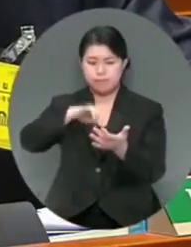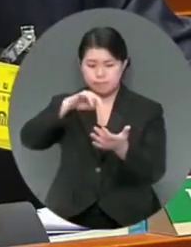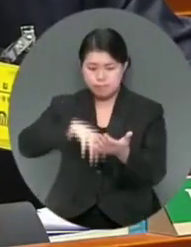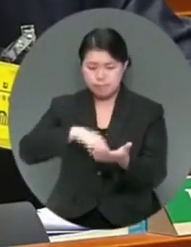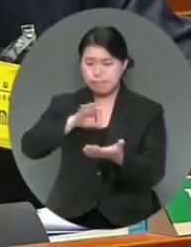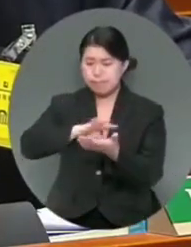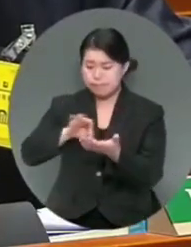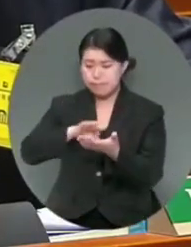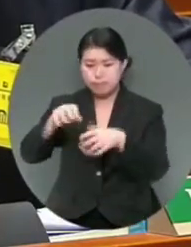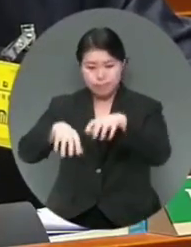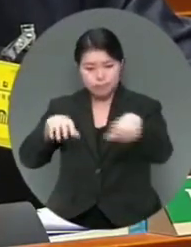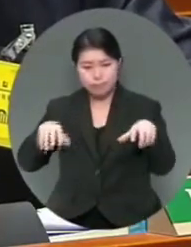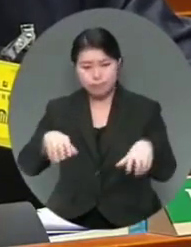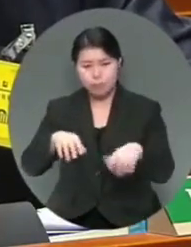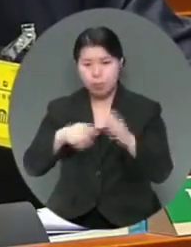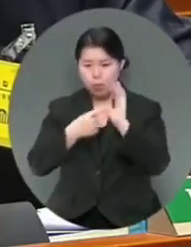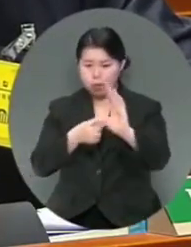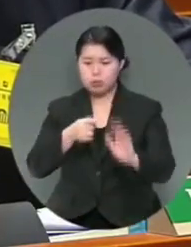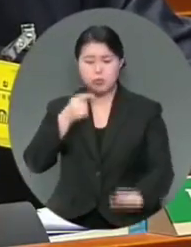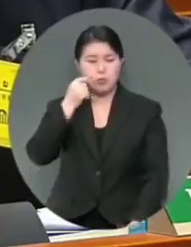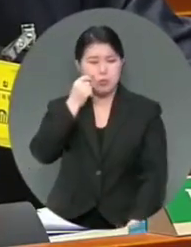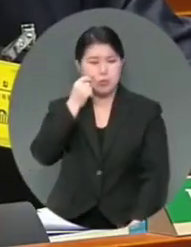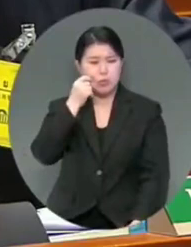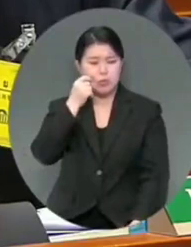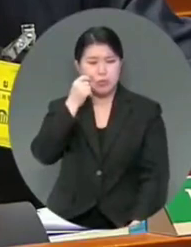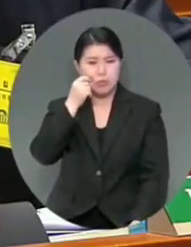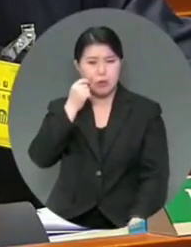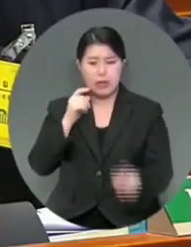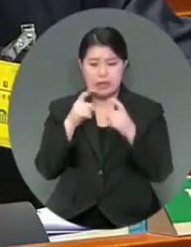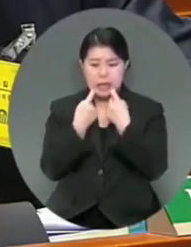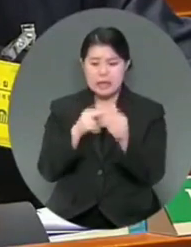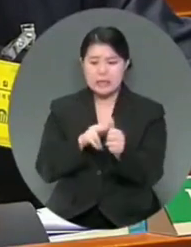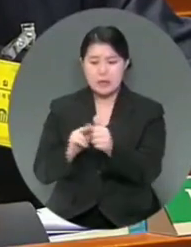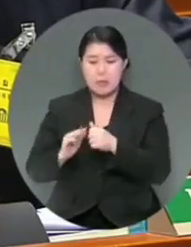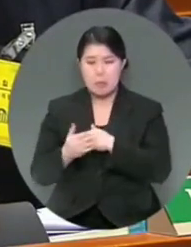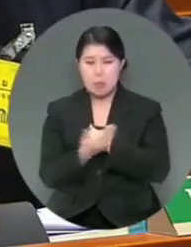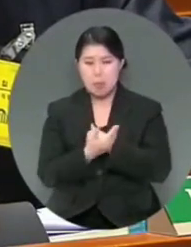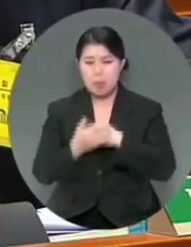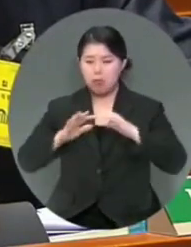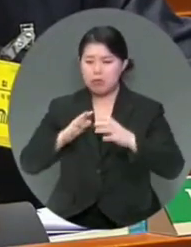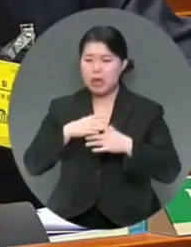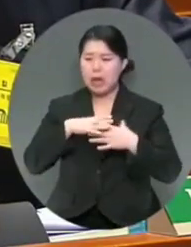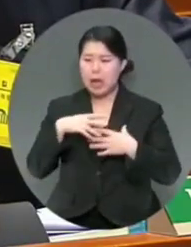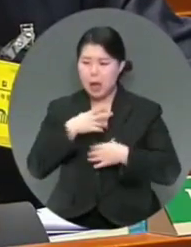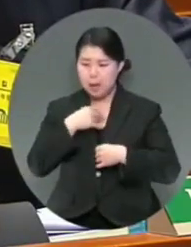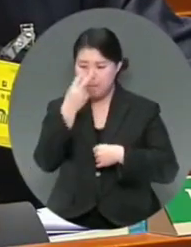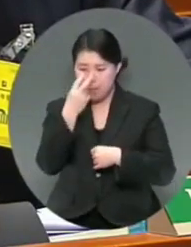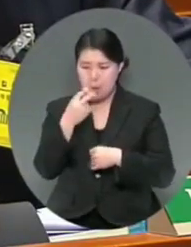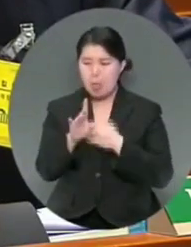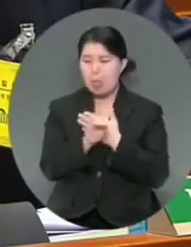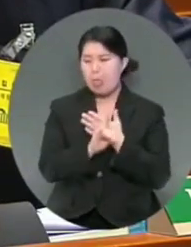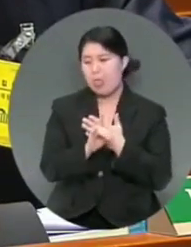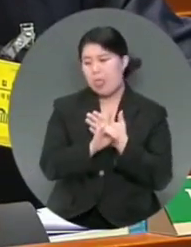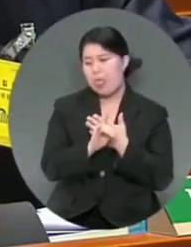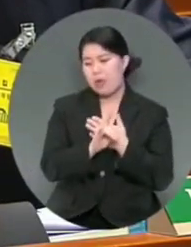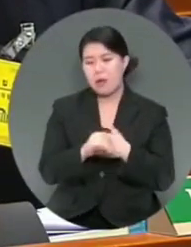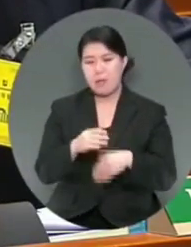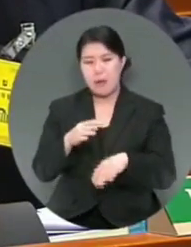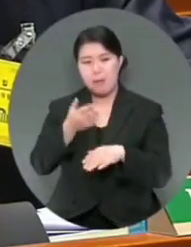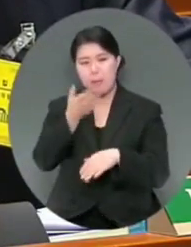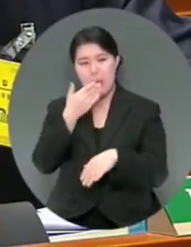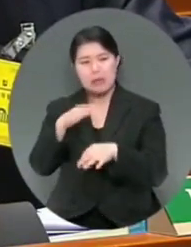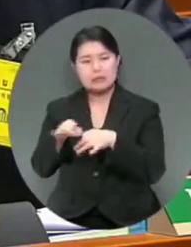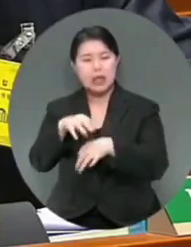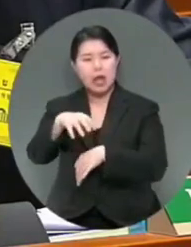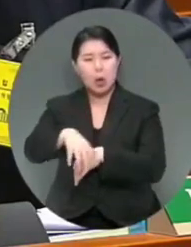어디 사용했는지 밝힐 수도 없고 또 개인정보 보호와 국가 안보를 핑계대면서 뭐 밥 먹은 식당도 보호해야